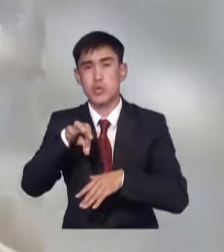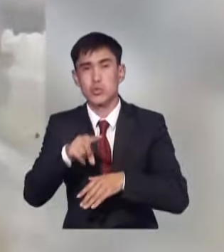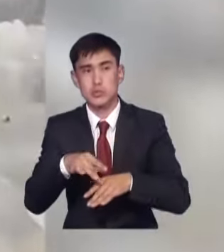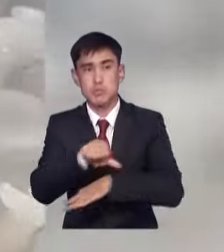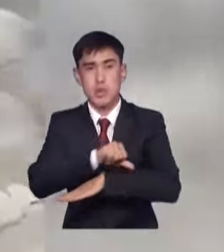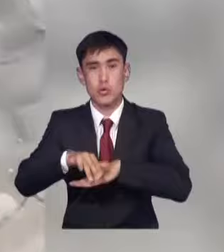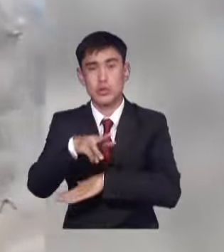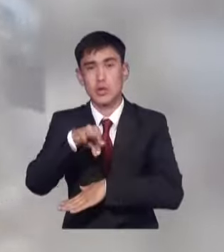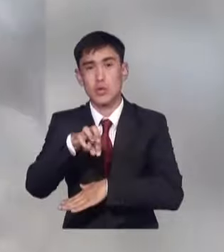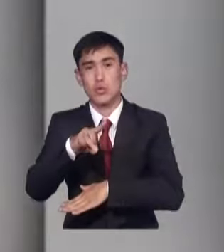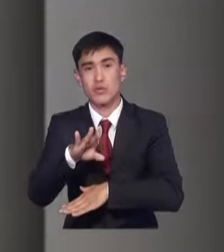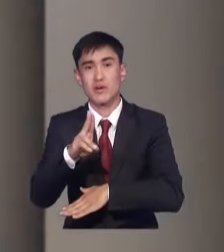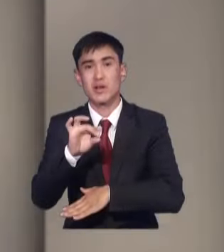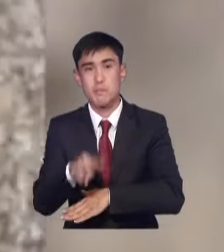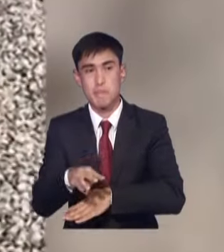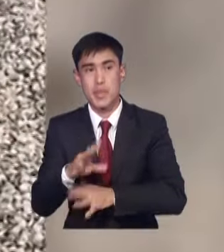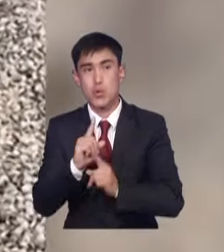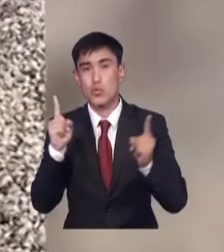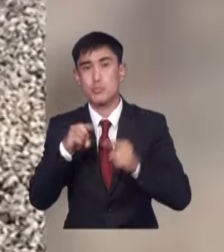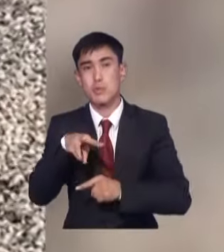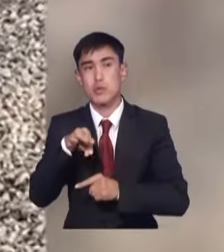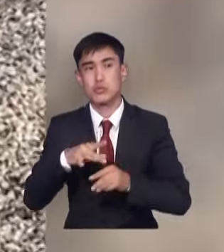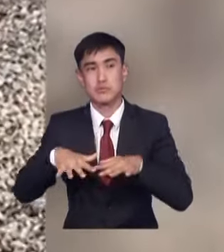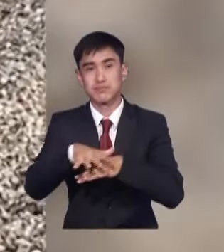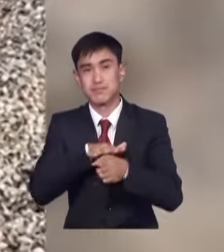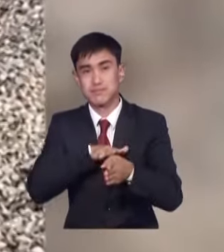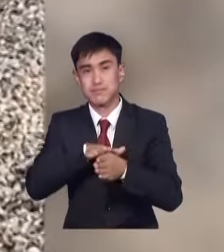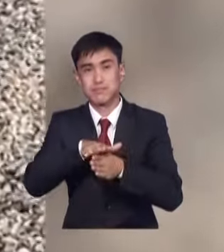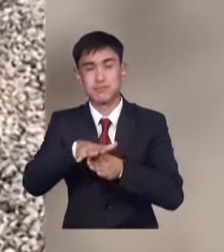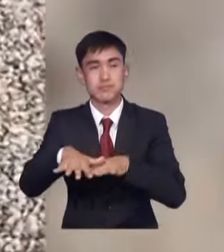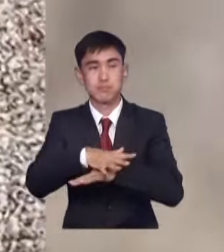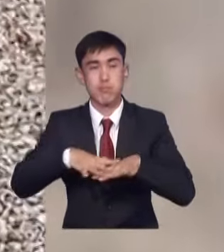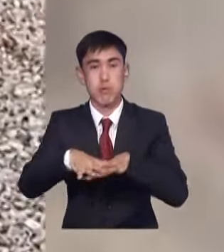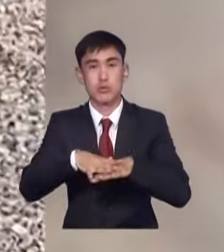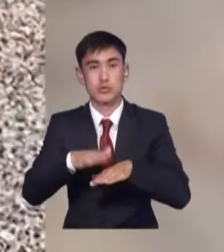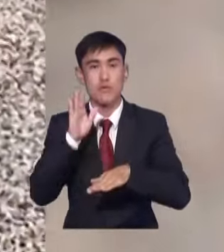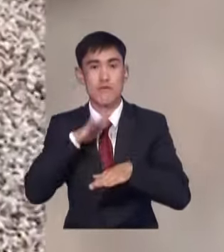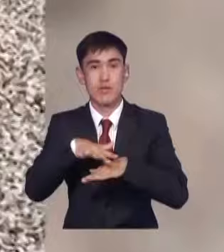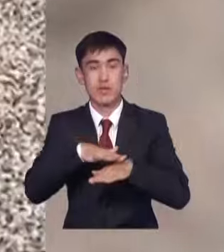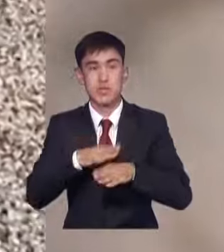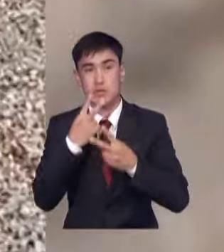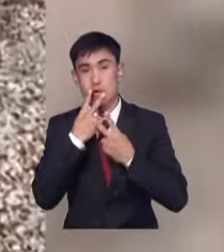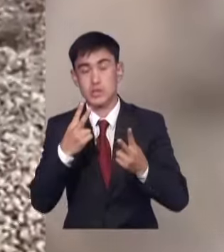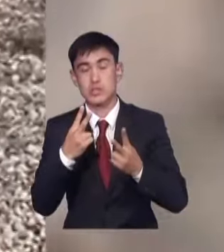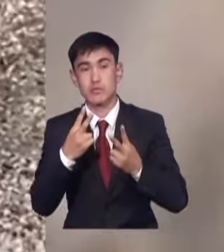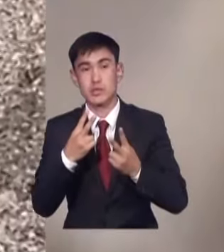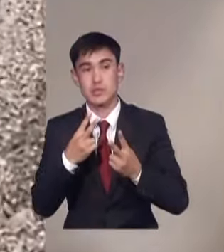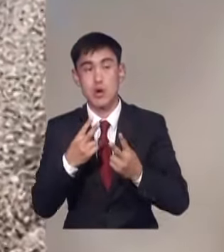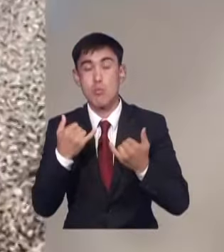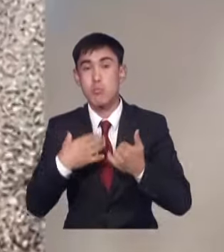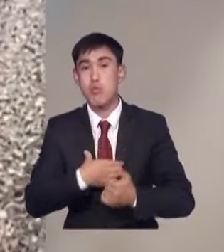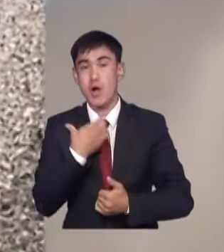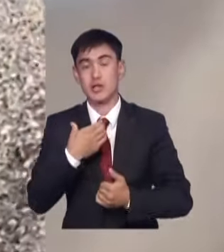берегов тарханкута в Крыму крупные медузы буквально сплошным сло покрывают поверхность воды завораживающее и одновременно